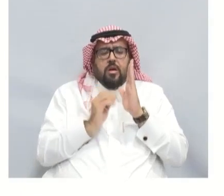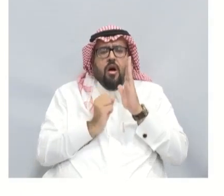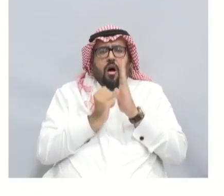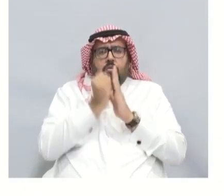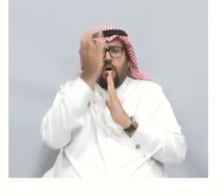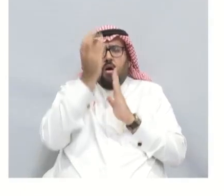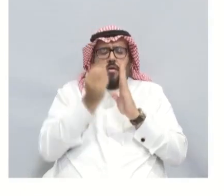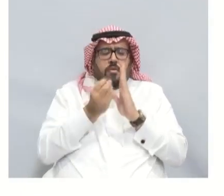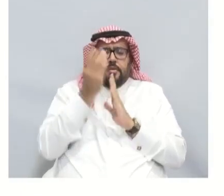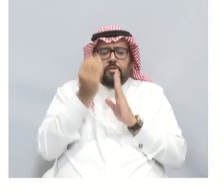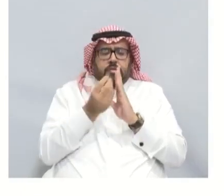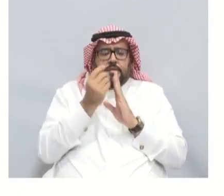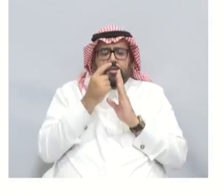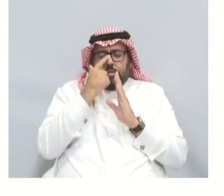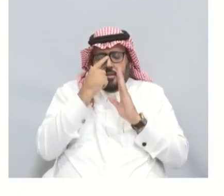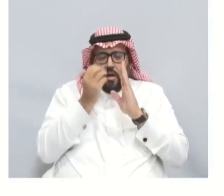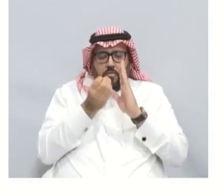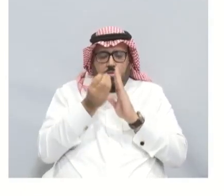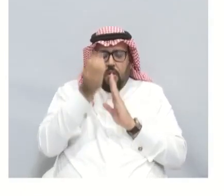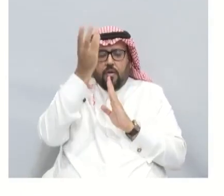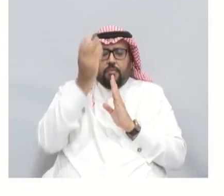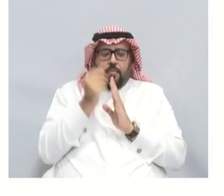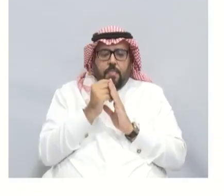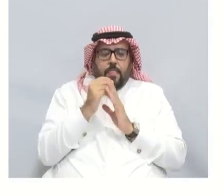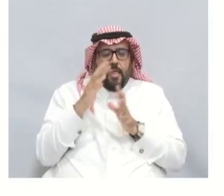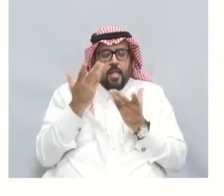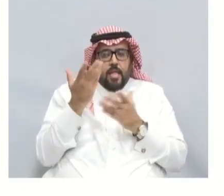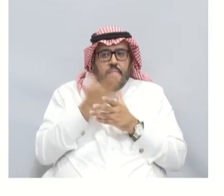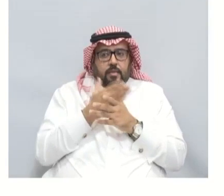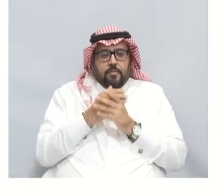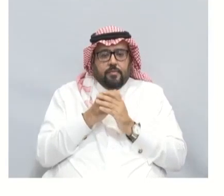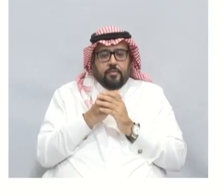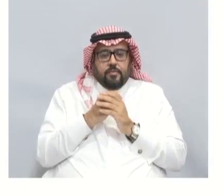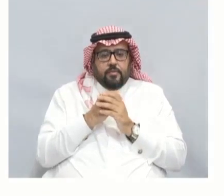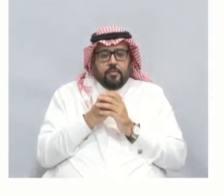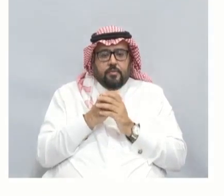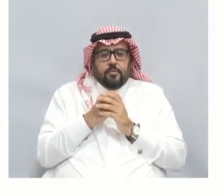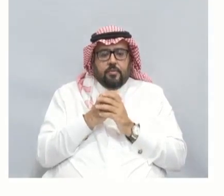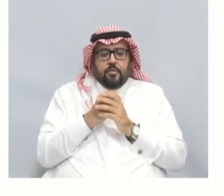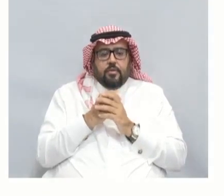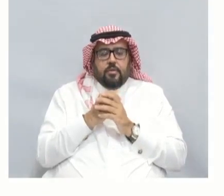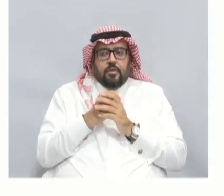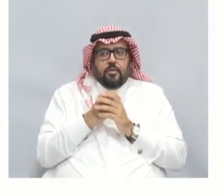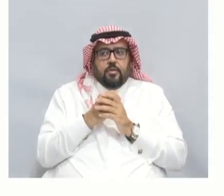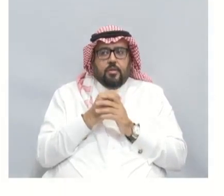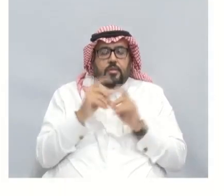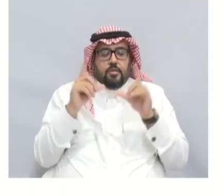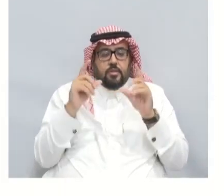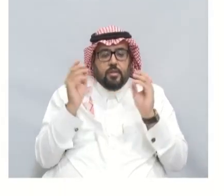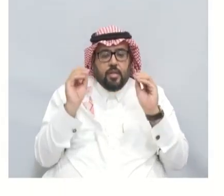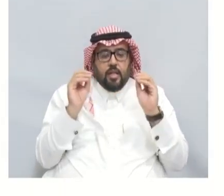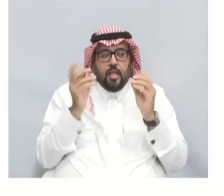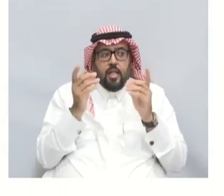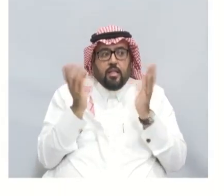قوة متوسطة لهذا البركان المخروطي. لماذا قوة متوسطة؟ إذن هذا البركان، إذن درسنا البركان